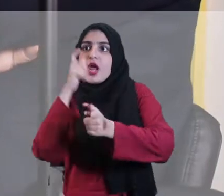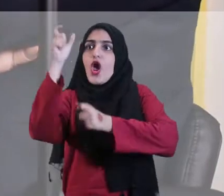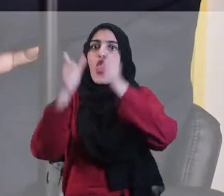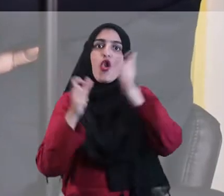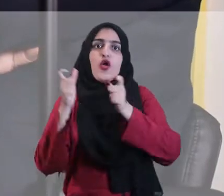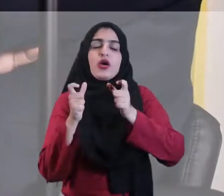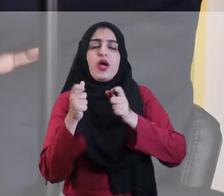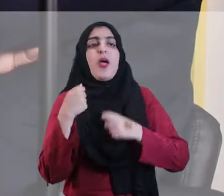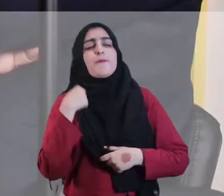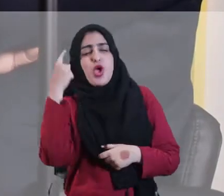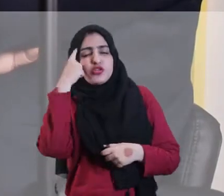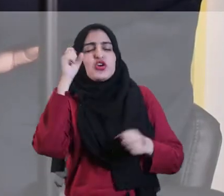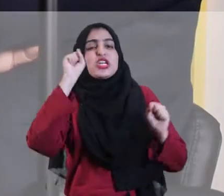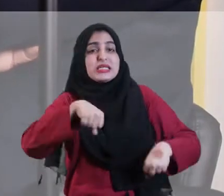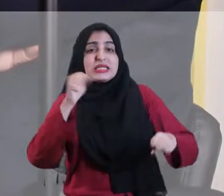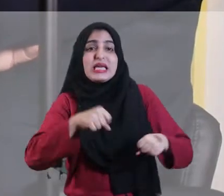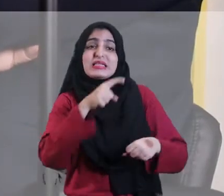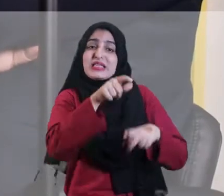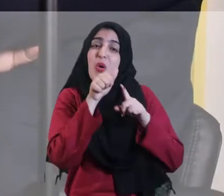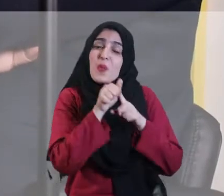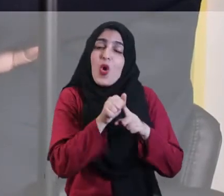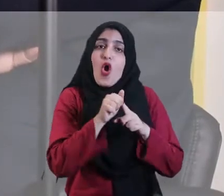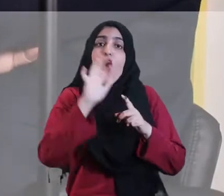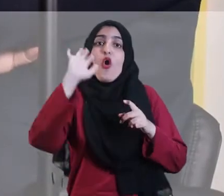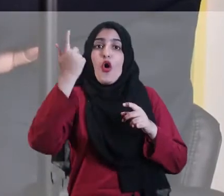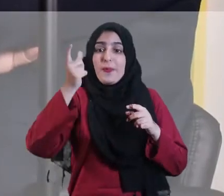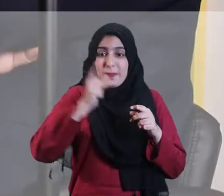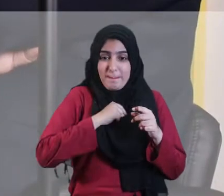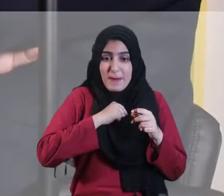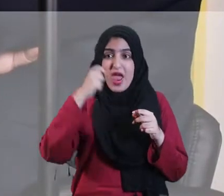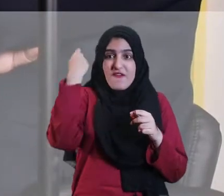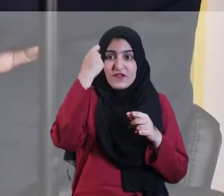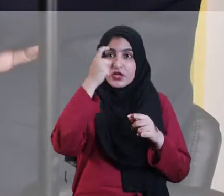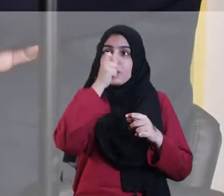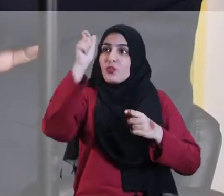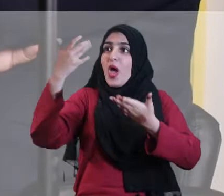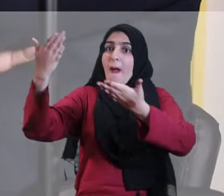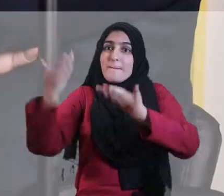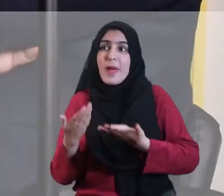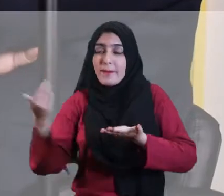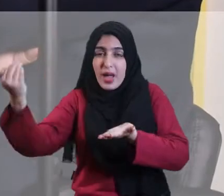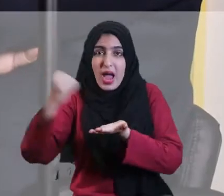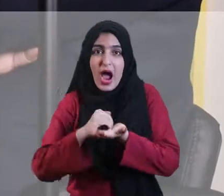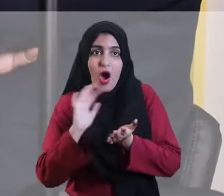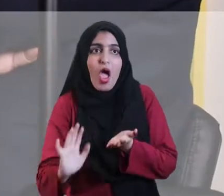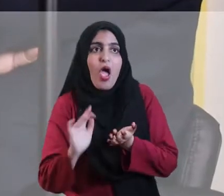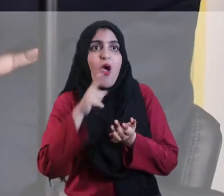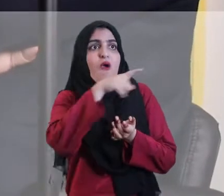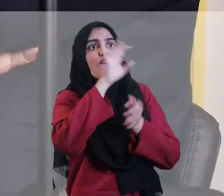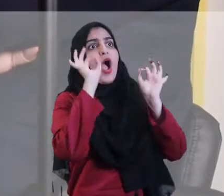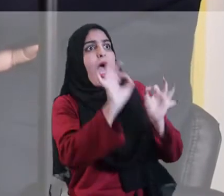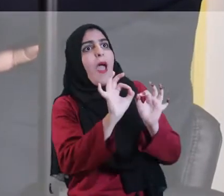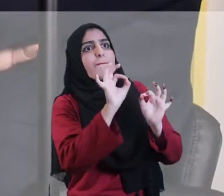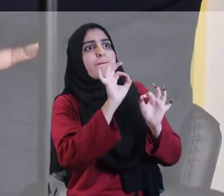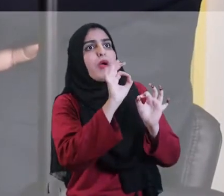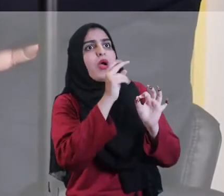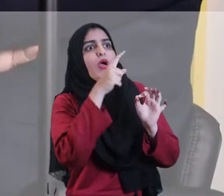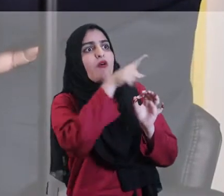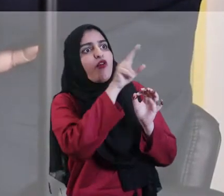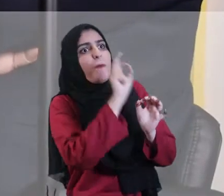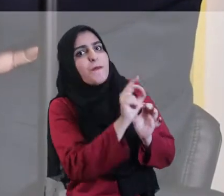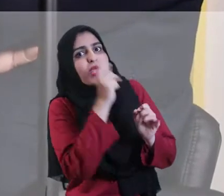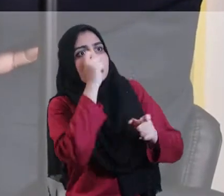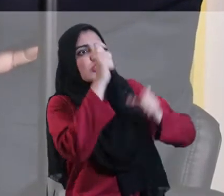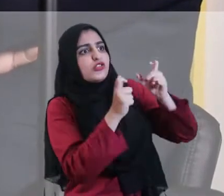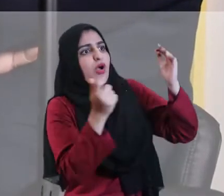जरूरी है ना कि मैं हमेशा यह बात कि जब भी कोई आता है मेरी जो कि ऊपर आज के दिन चुपके हमेशा हम लोगों 20 लोगों के इंटरव्यू करते हैं जी